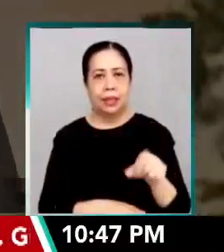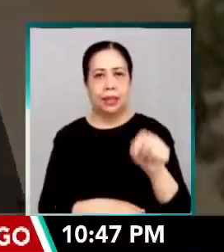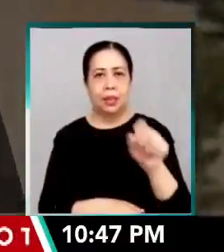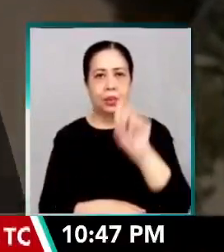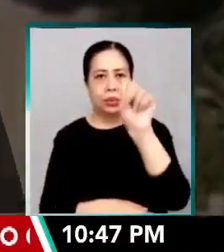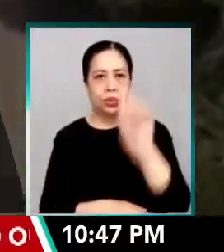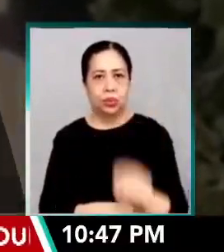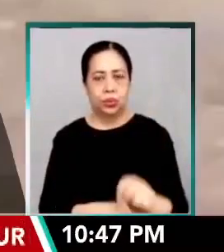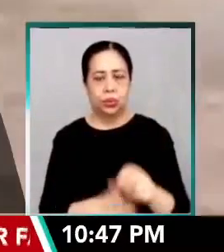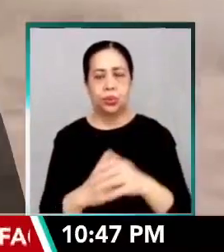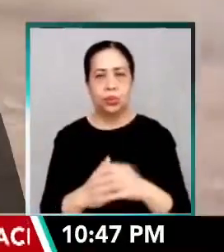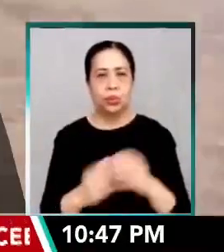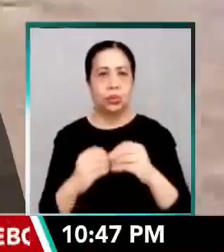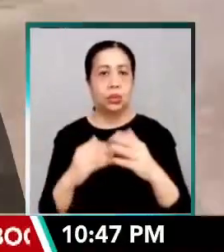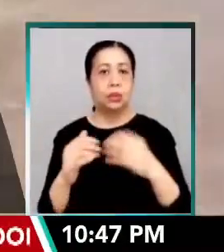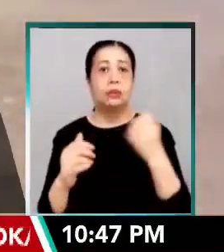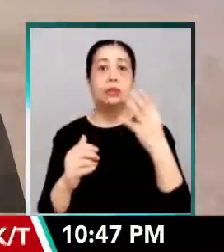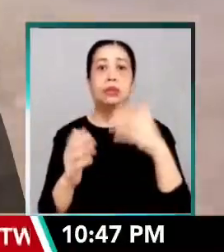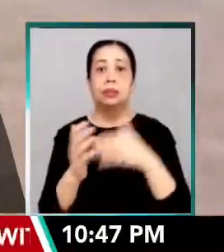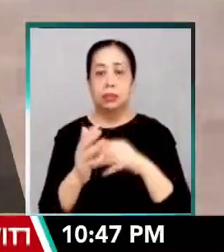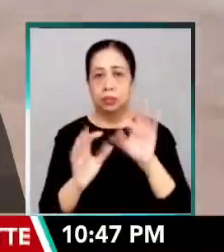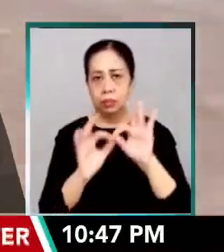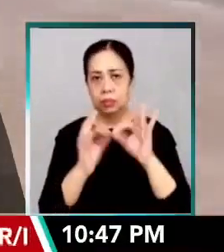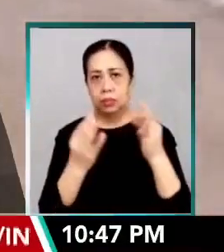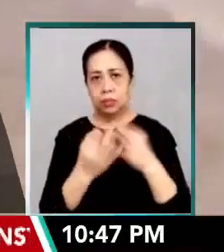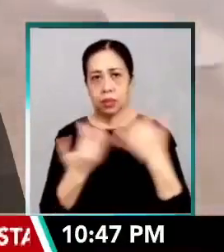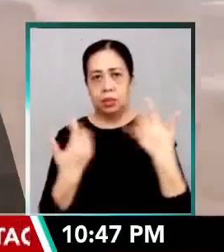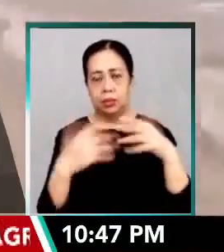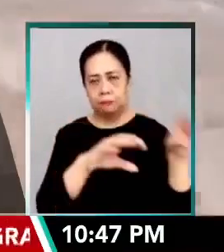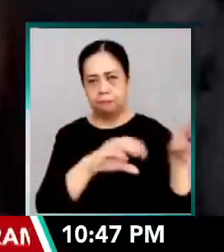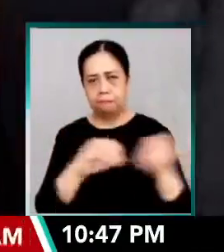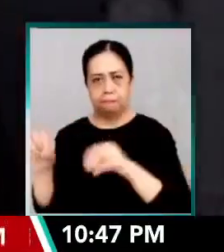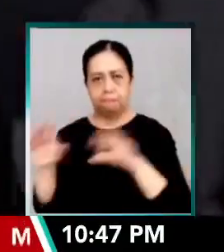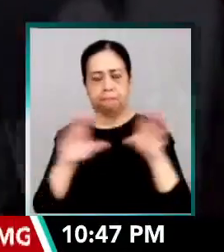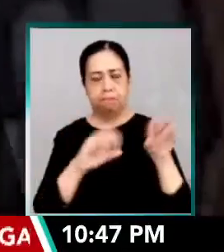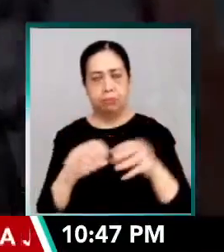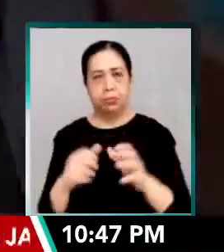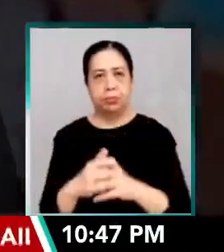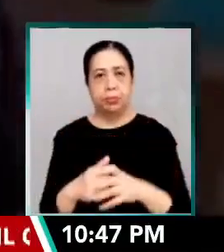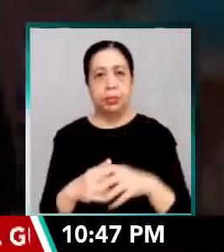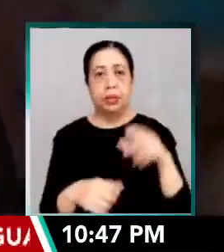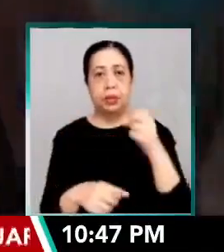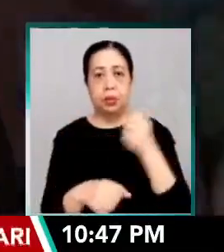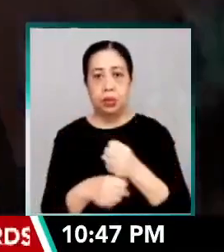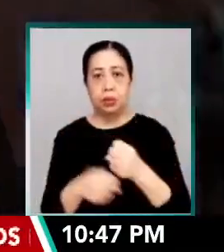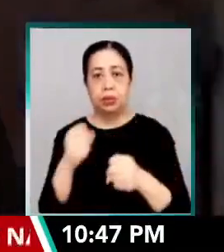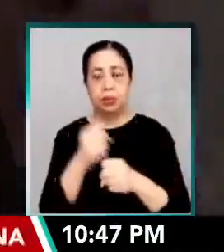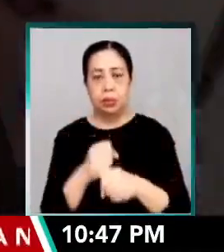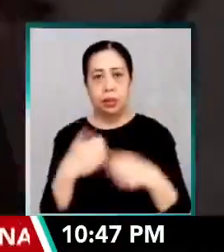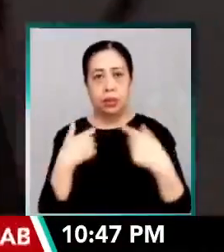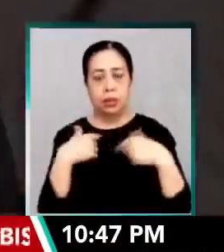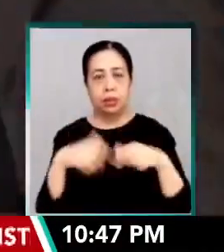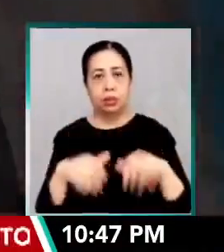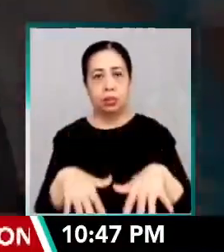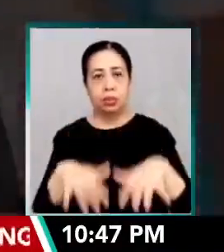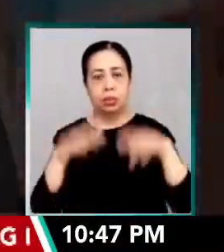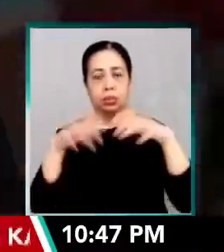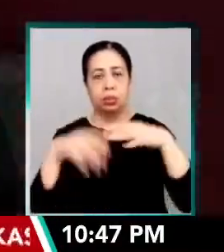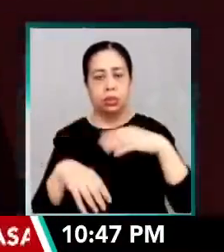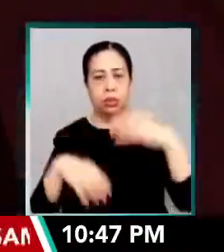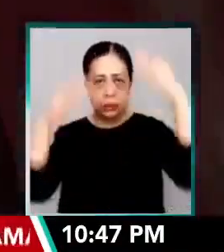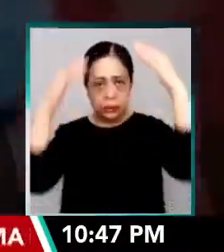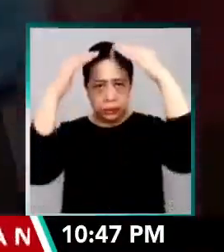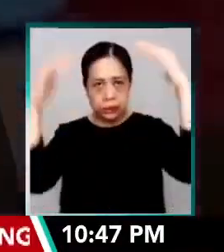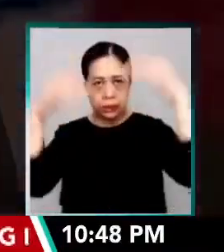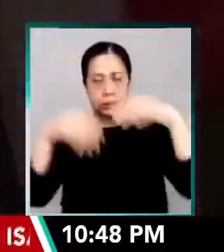Mahigit 15,000 na pamilya na ang inilikas. Sa Pikit, Cotabato, nagdulot ang ulan ng halos dampas tao na baha,